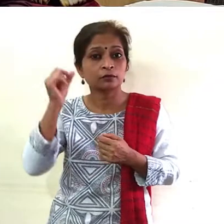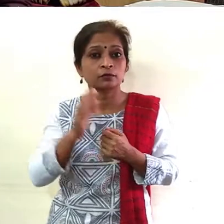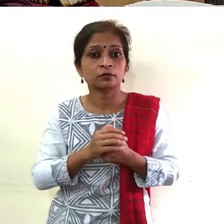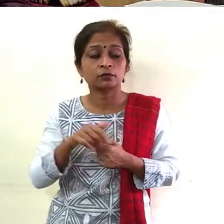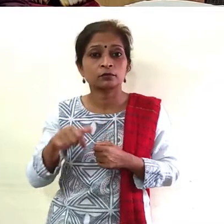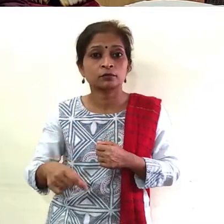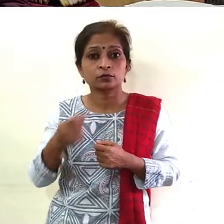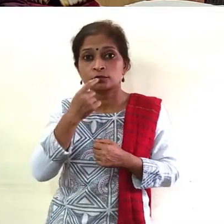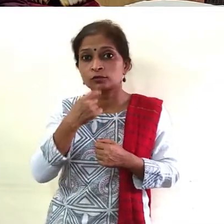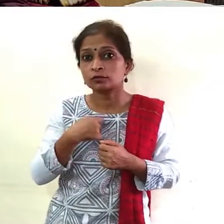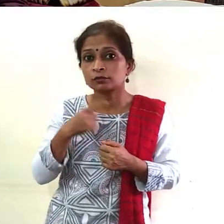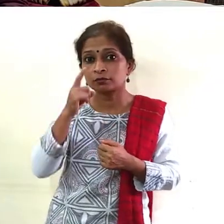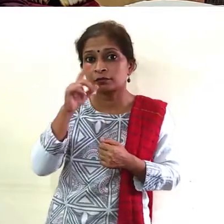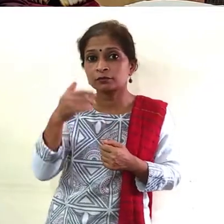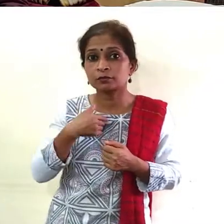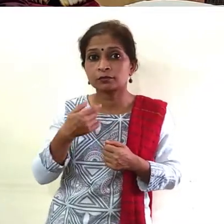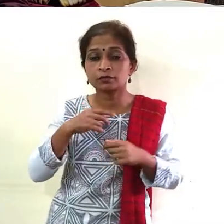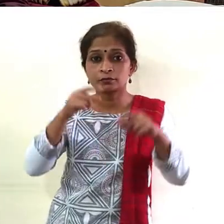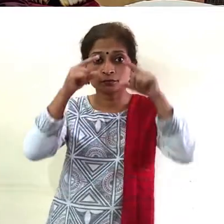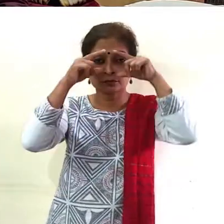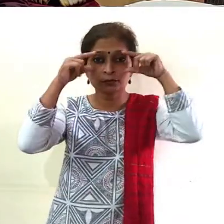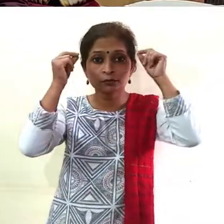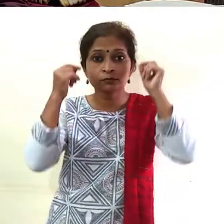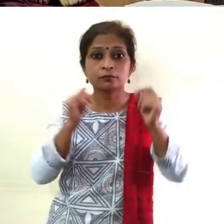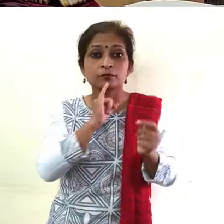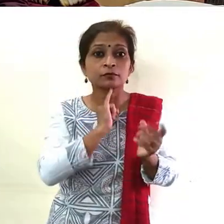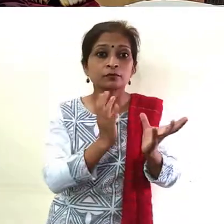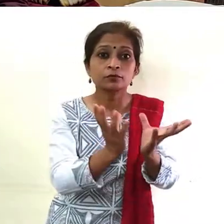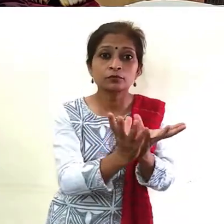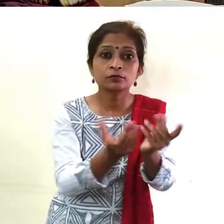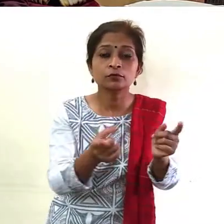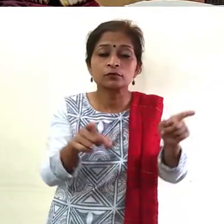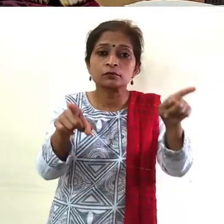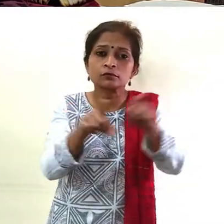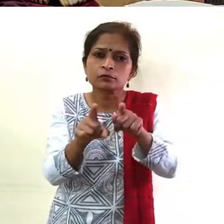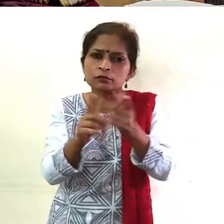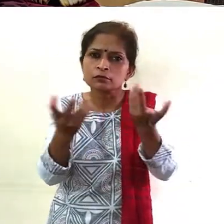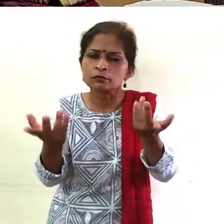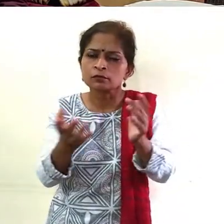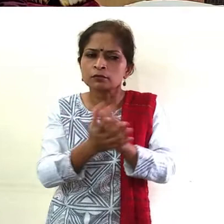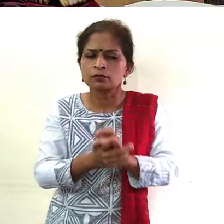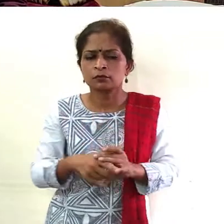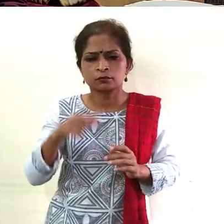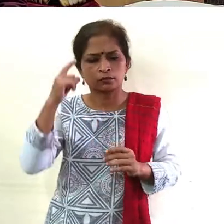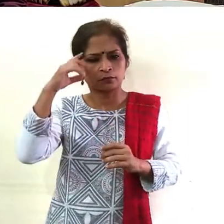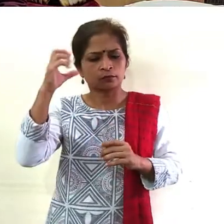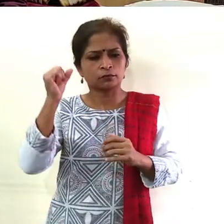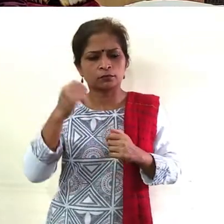तू तो राजीव नेत्र है, तुम्हारी आंखें जो हैं वो कमल के फूल के जैसी हैं।